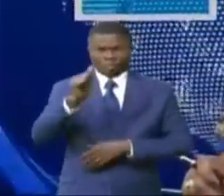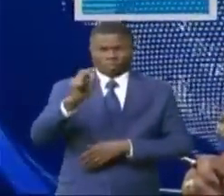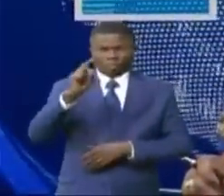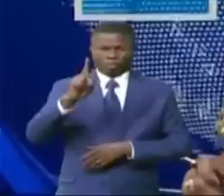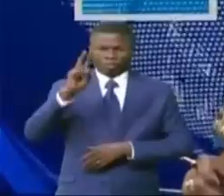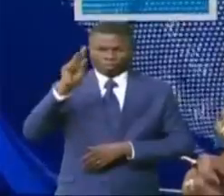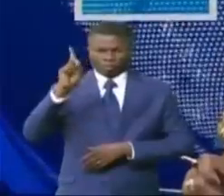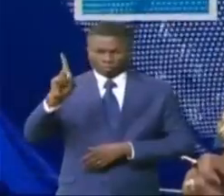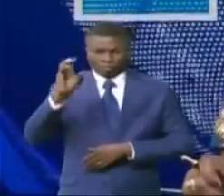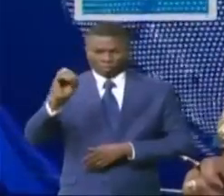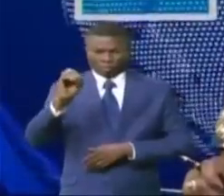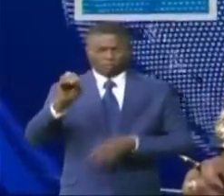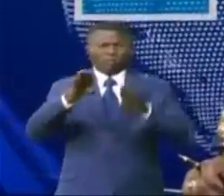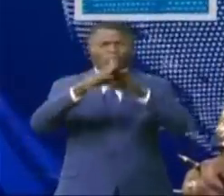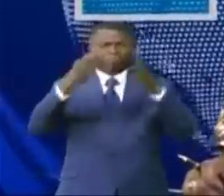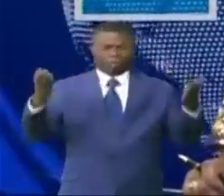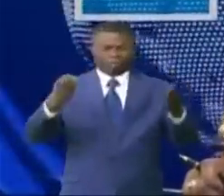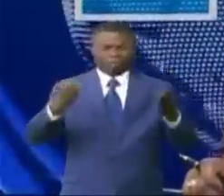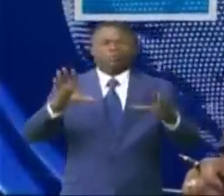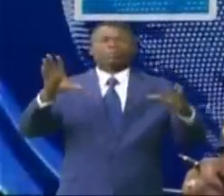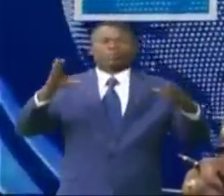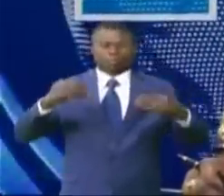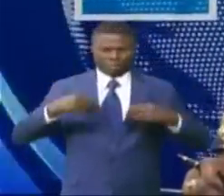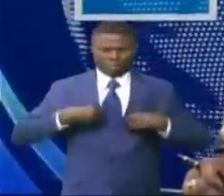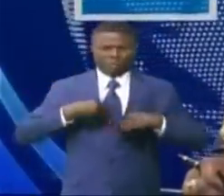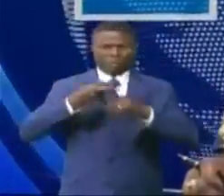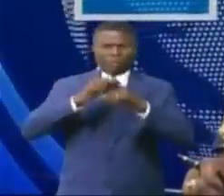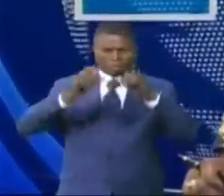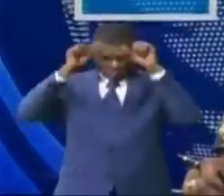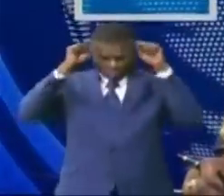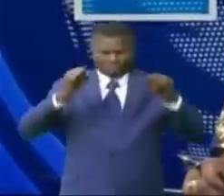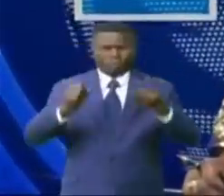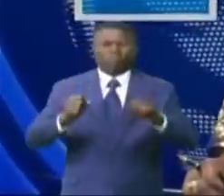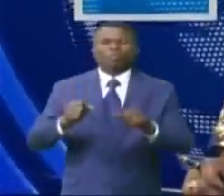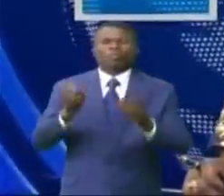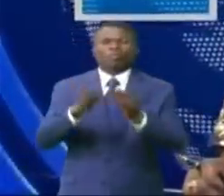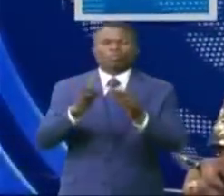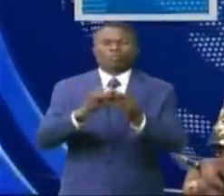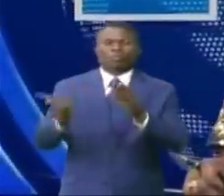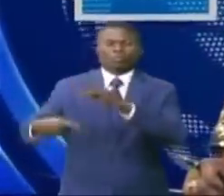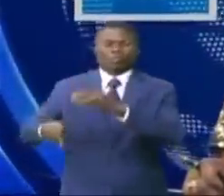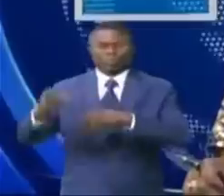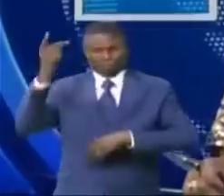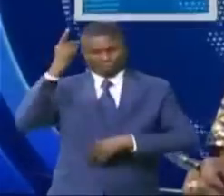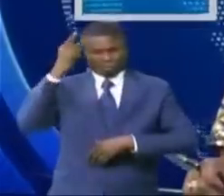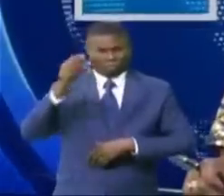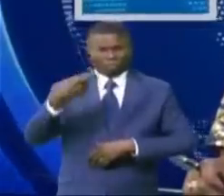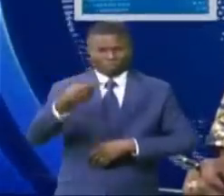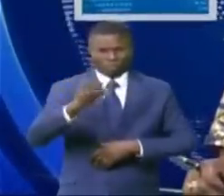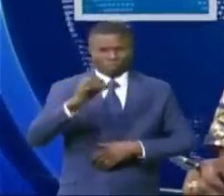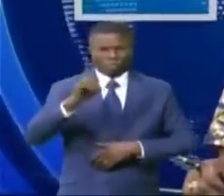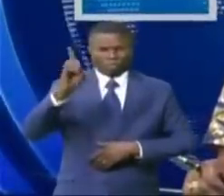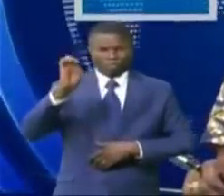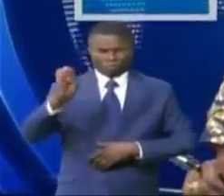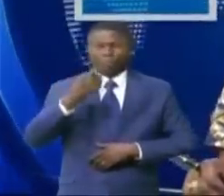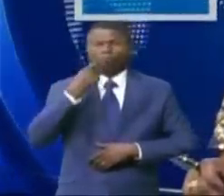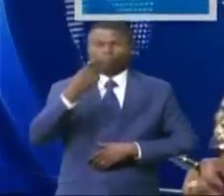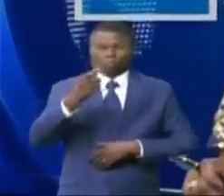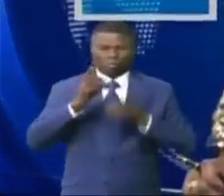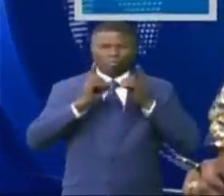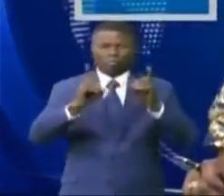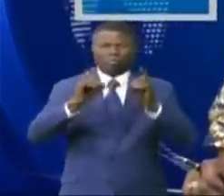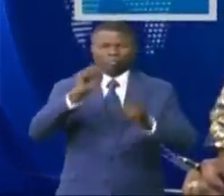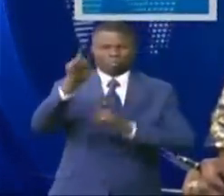sera inauguré. La confirmation est du président de l'Assemblée provinciale de Kinshasa, Godem Poi, l'a dit dans une interview